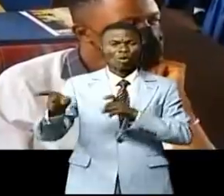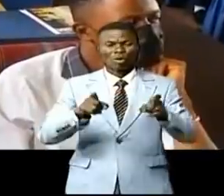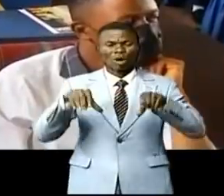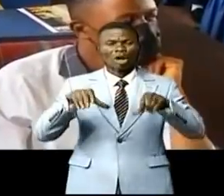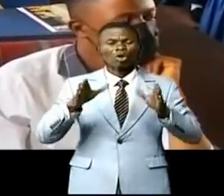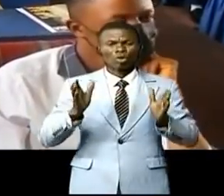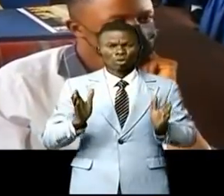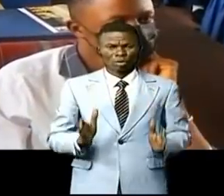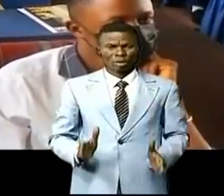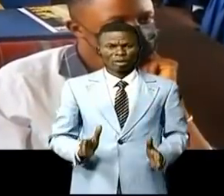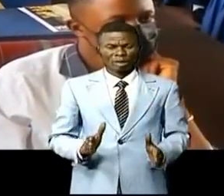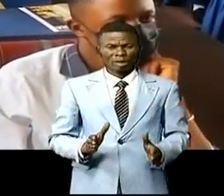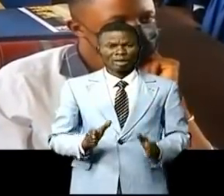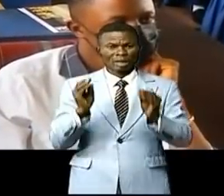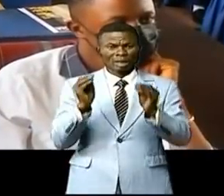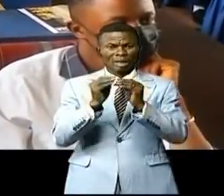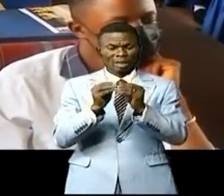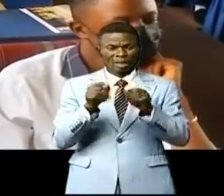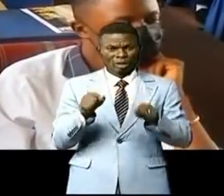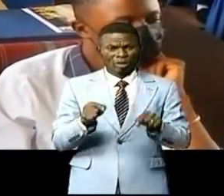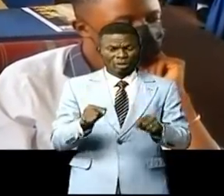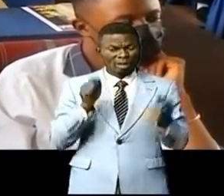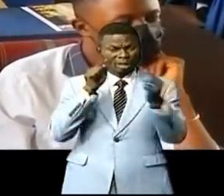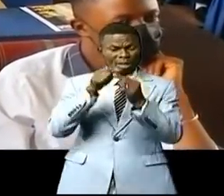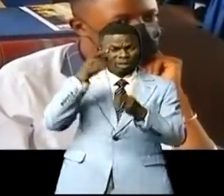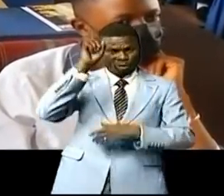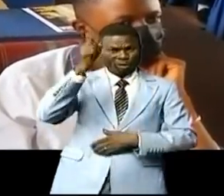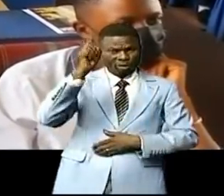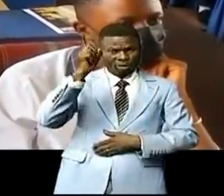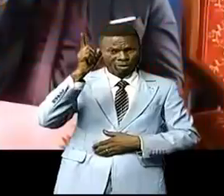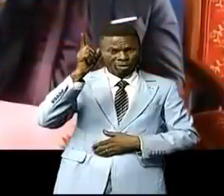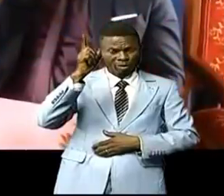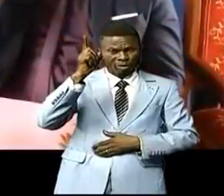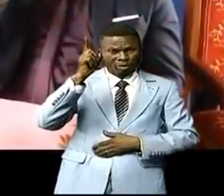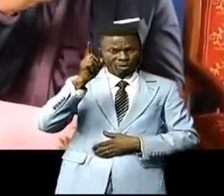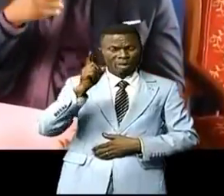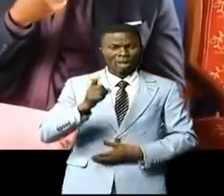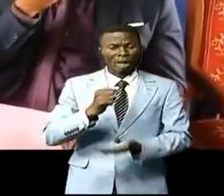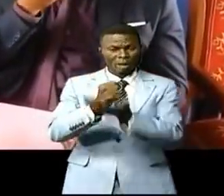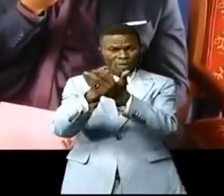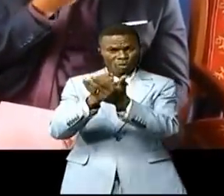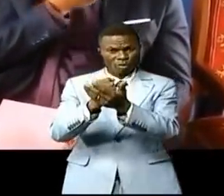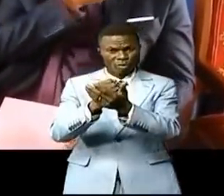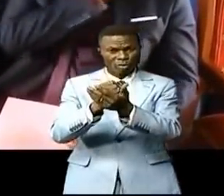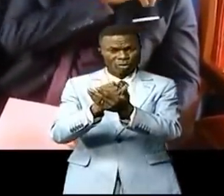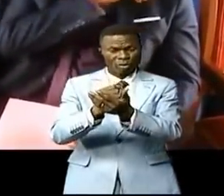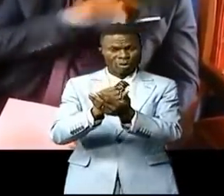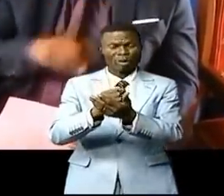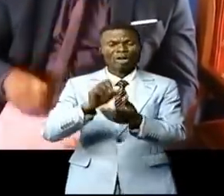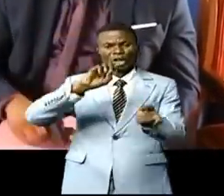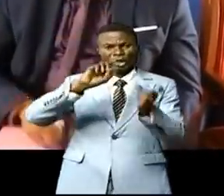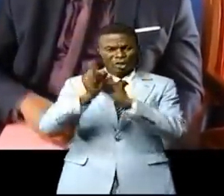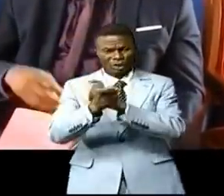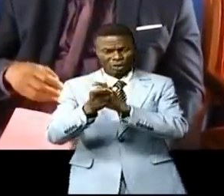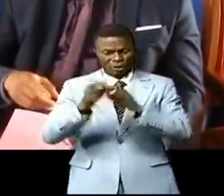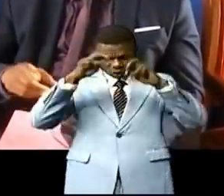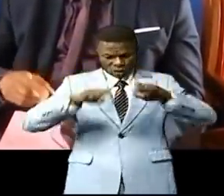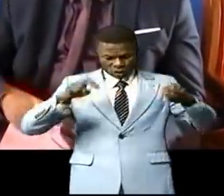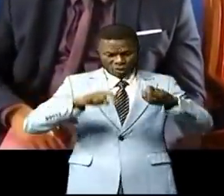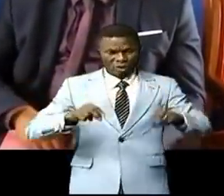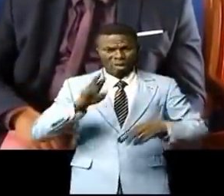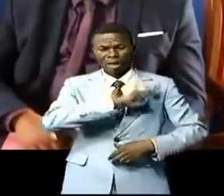congolais. Cette rencontre a pour objectif de faire vivre et de redynamiser la recherche